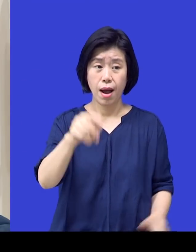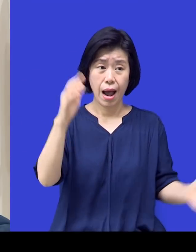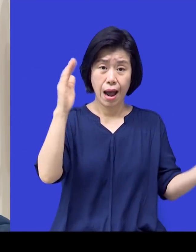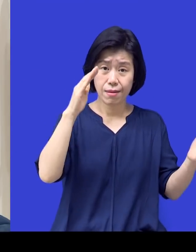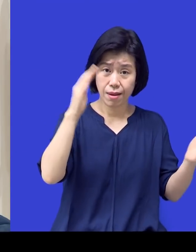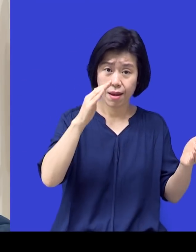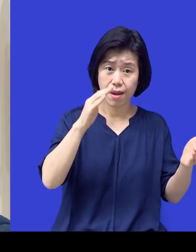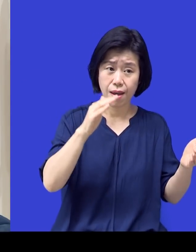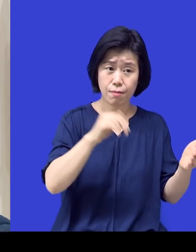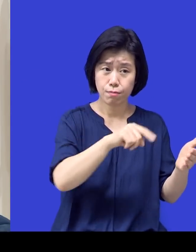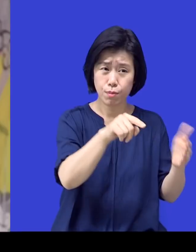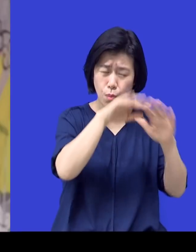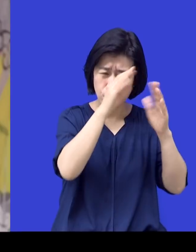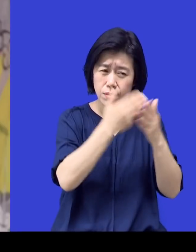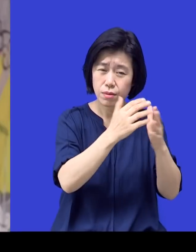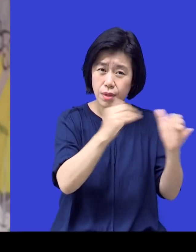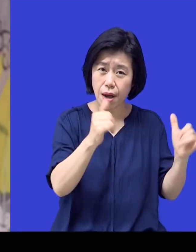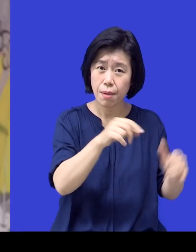기도하는 것뿐만 아니라